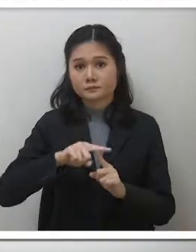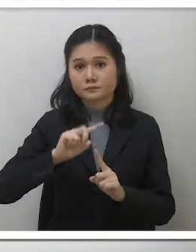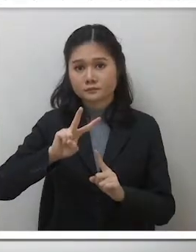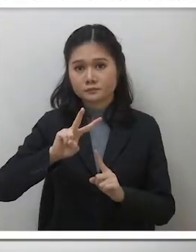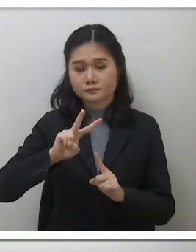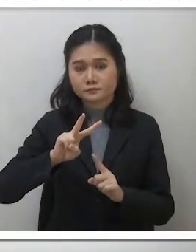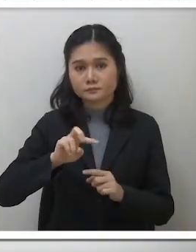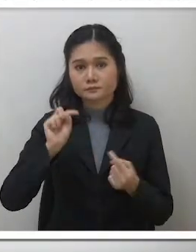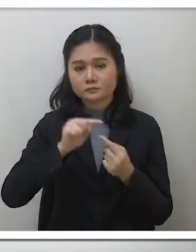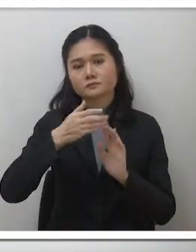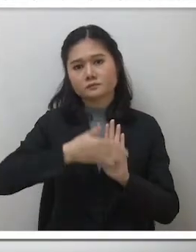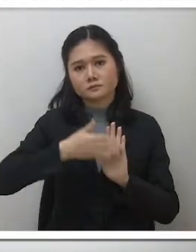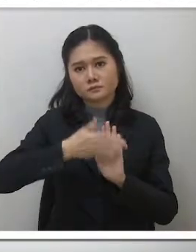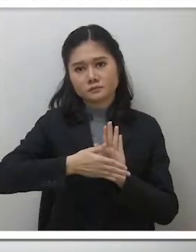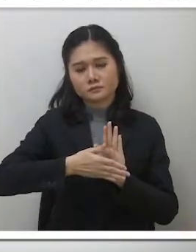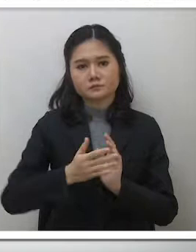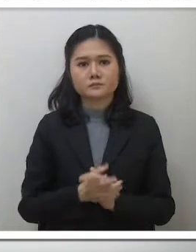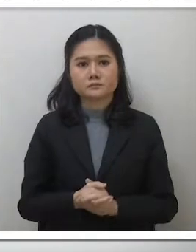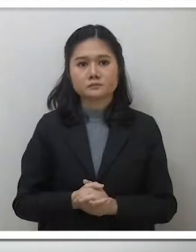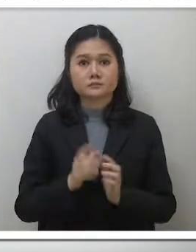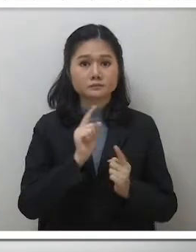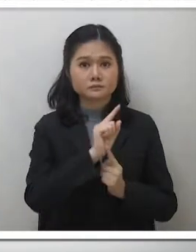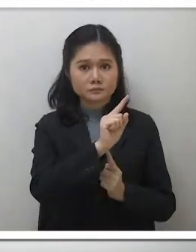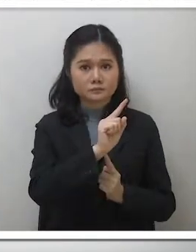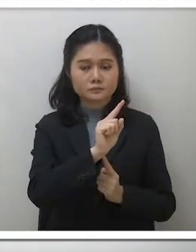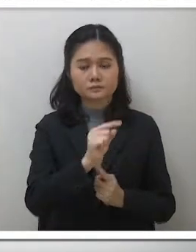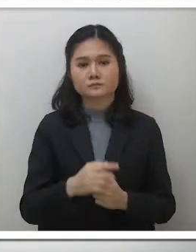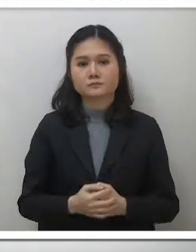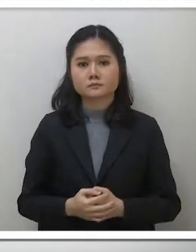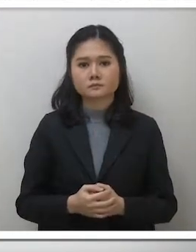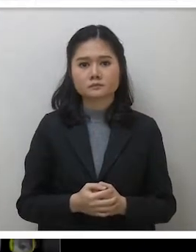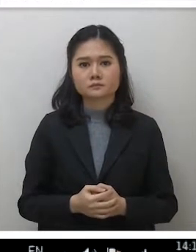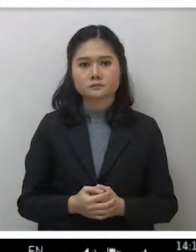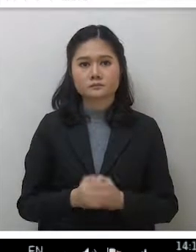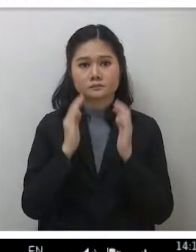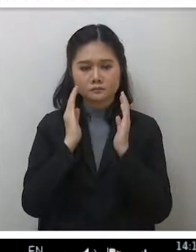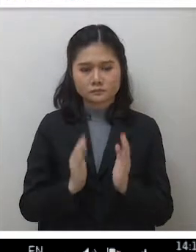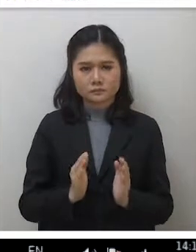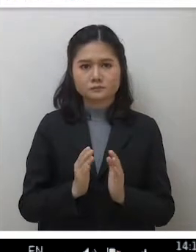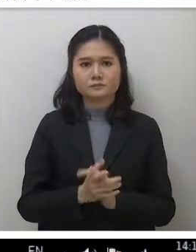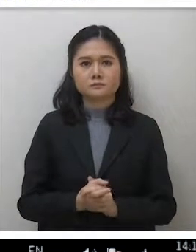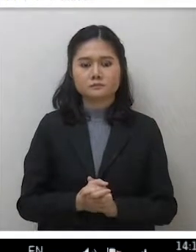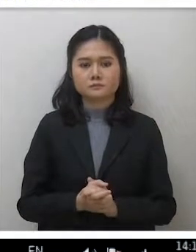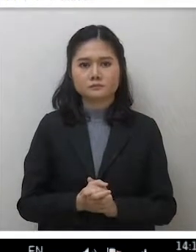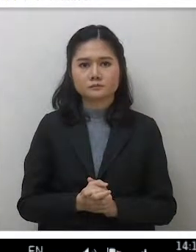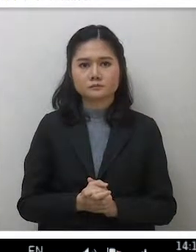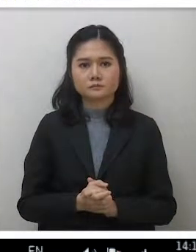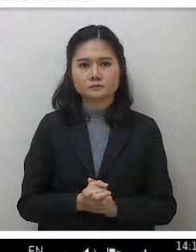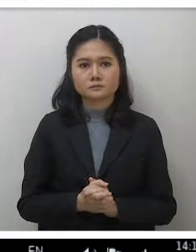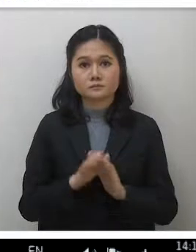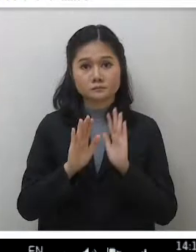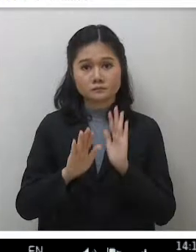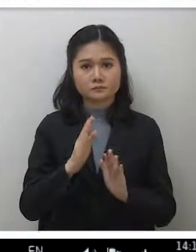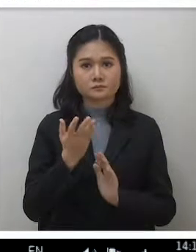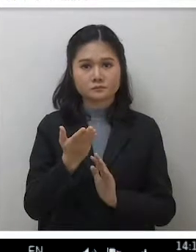เป็นเลเยอร์แบ็คกราวด์นะครับส่วนเลเยอร์ตัวแรกเนี่ยเป็นเลเยอร์คนนะครับก็จะเป็นประมา